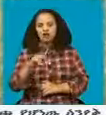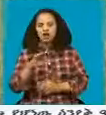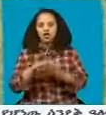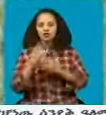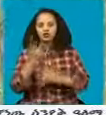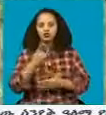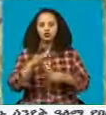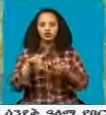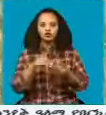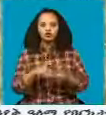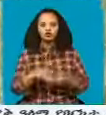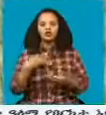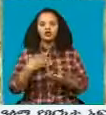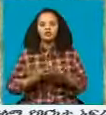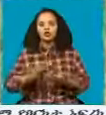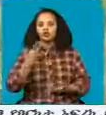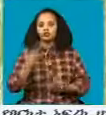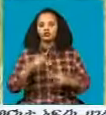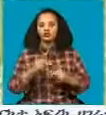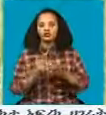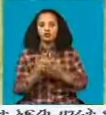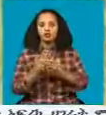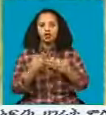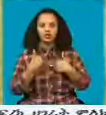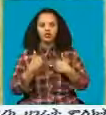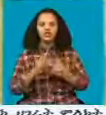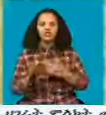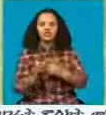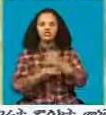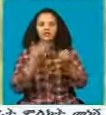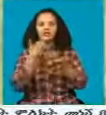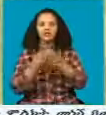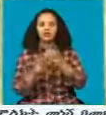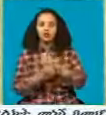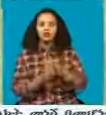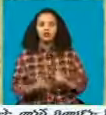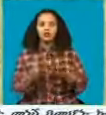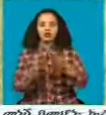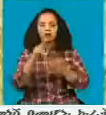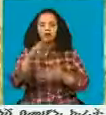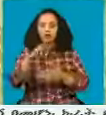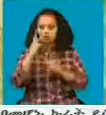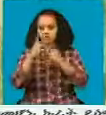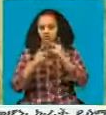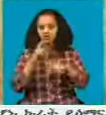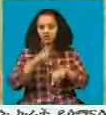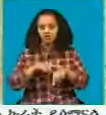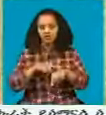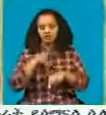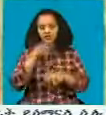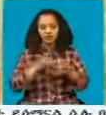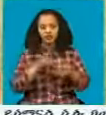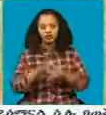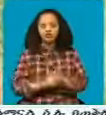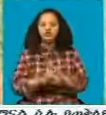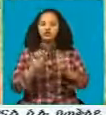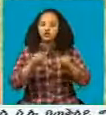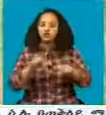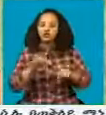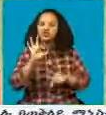ዞን በክልሉ በግል ባለ ሀብቶች ጥረት እየለማ ያለ የስንዴ ምርጥ ዘር ማባዣ ማሳን በተመለከቱበት ወቅት እንደገለጹት